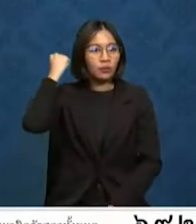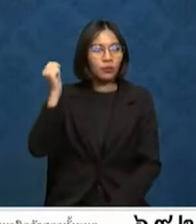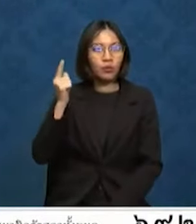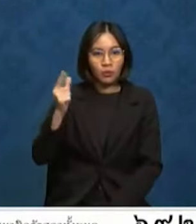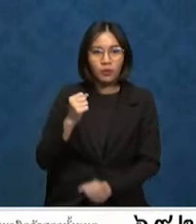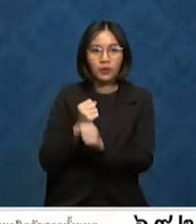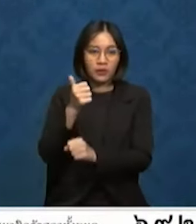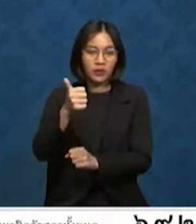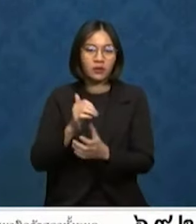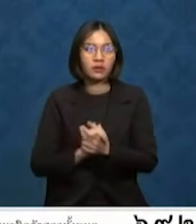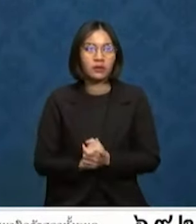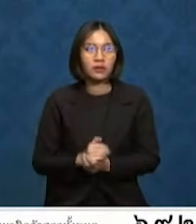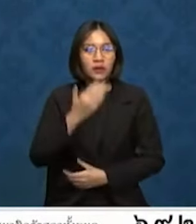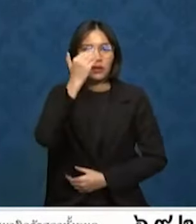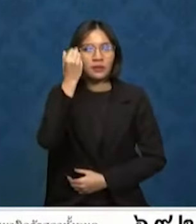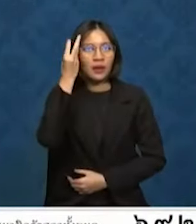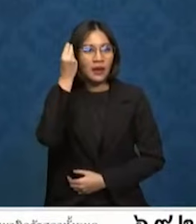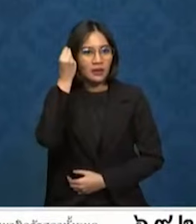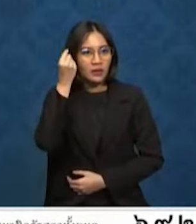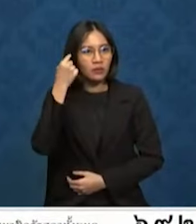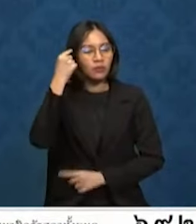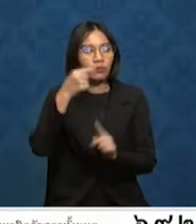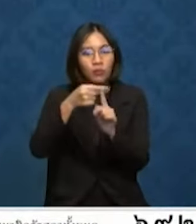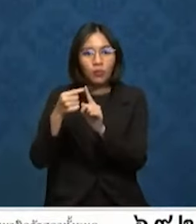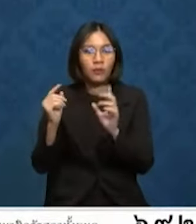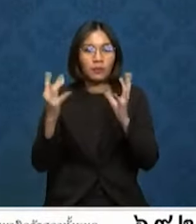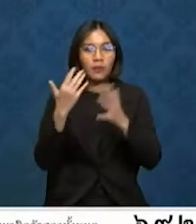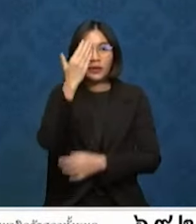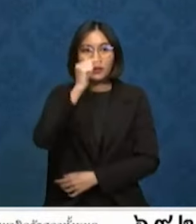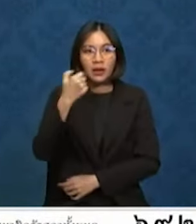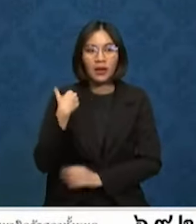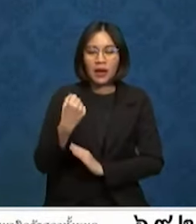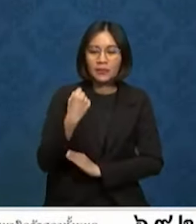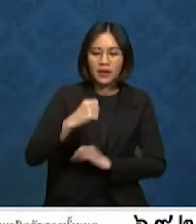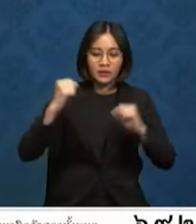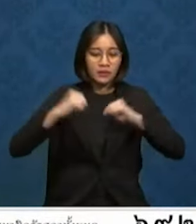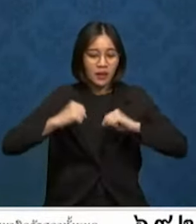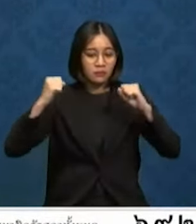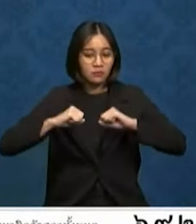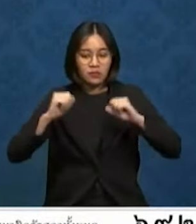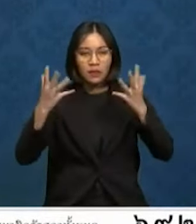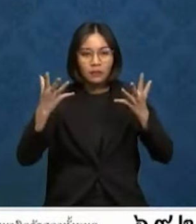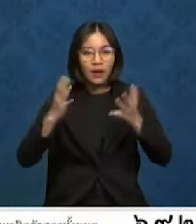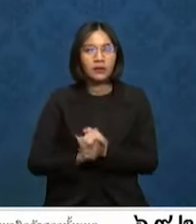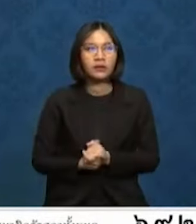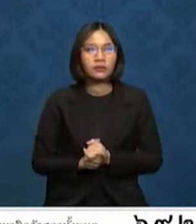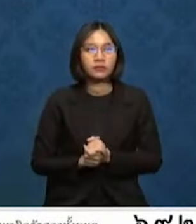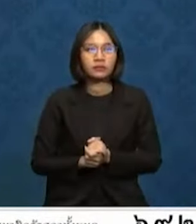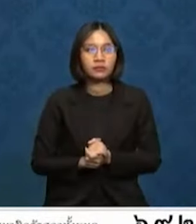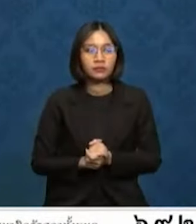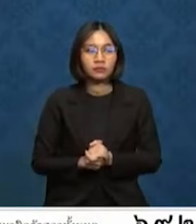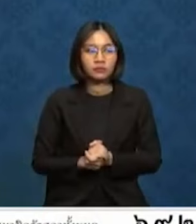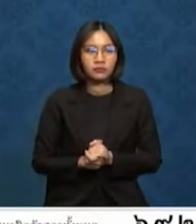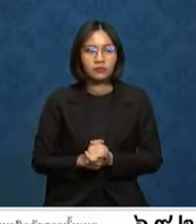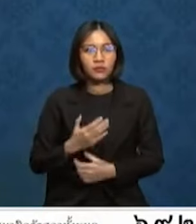หาได้ทำไมไม่คิดว่าเป็นงแแง่บวกส่วนจะมีอำนาจตัดสินใจไม่ตัดสินใจเป็นตัวเป็นตัวองไม่